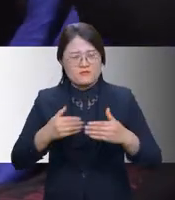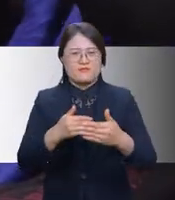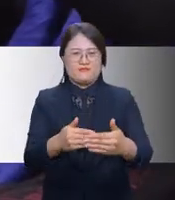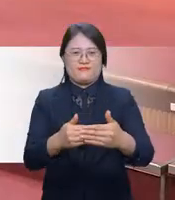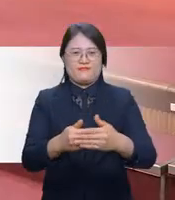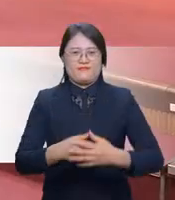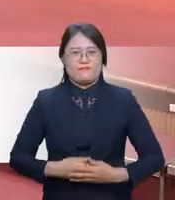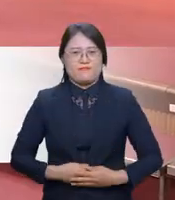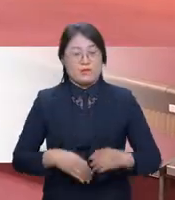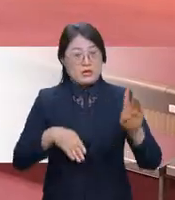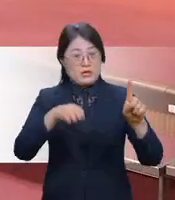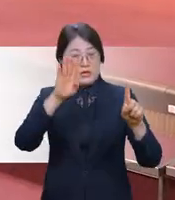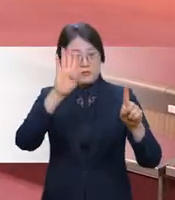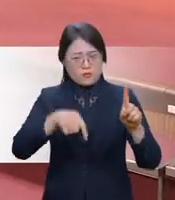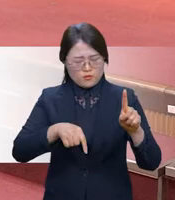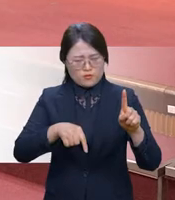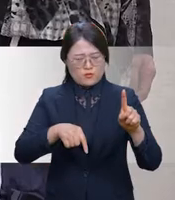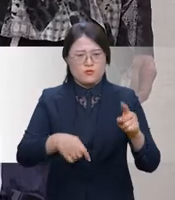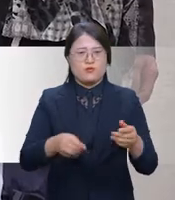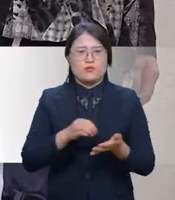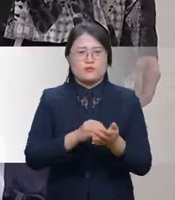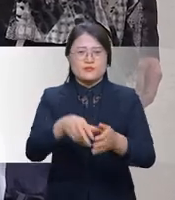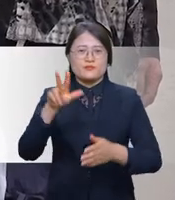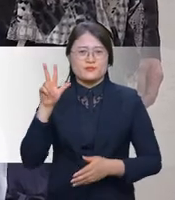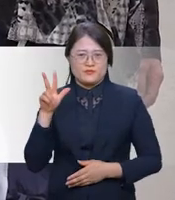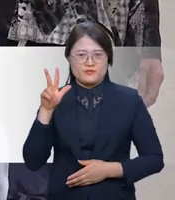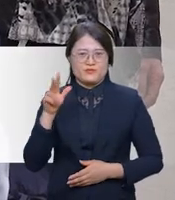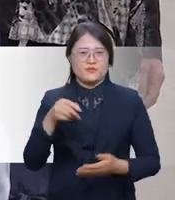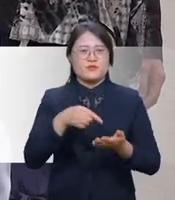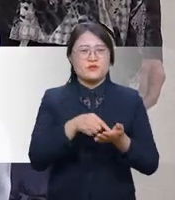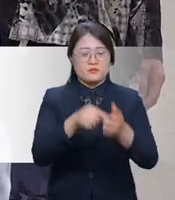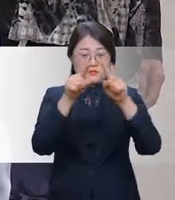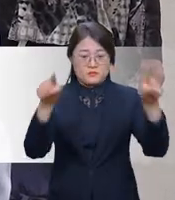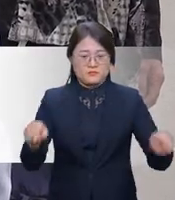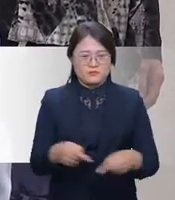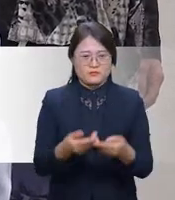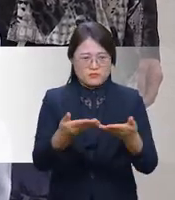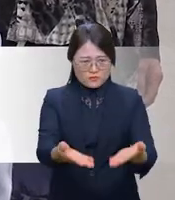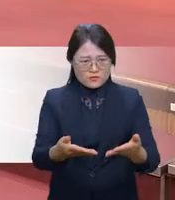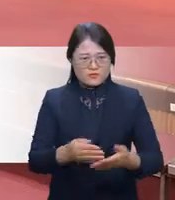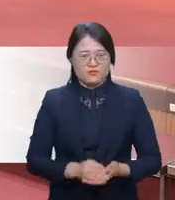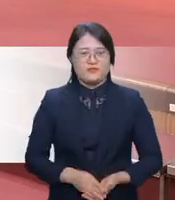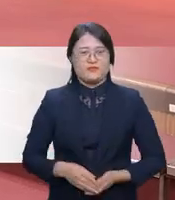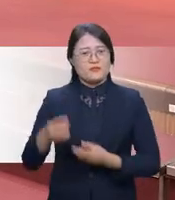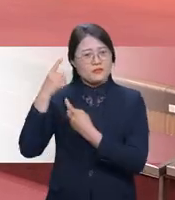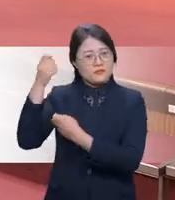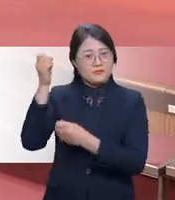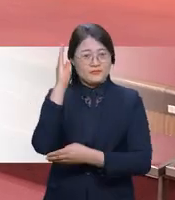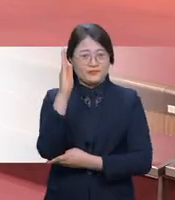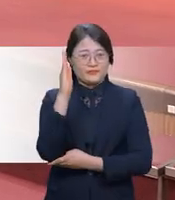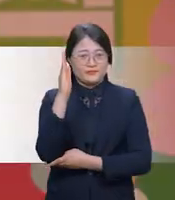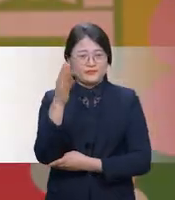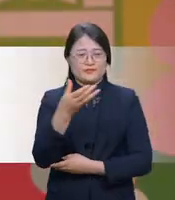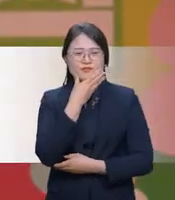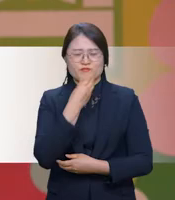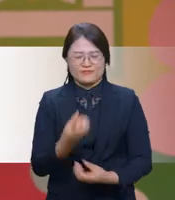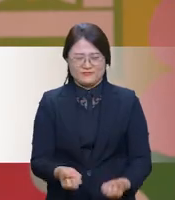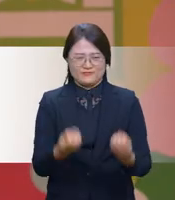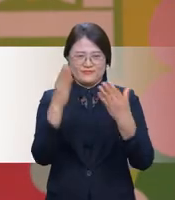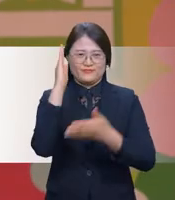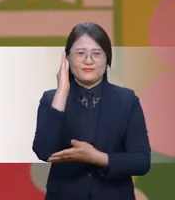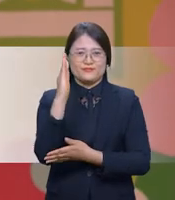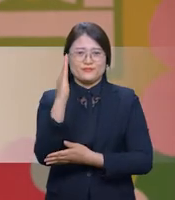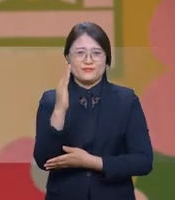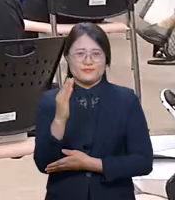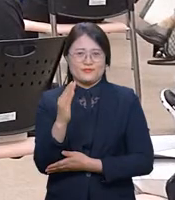진행됐는데요. 1부에서는 학사 보고를 시작으로 입학선서, 입학증서 수여, 기념사, 그리고 내빈의